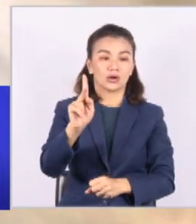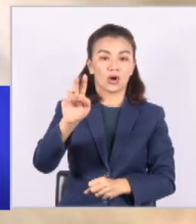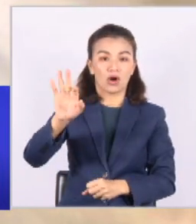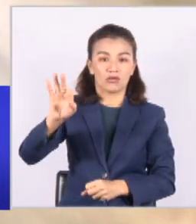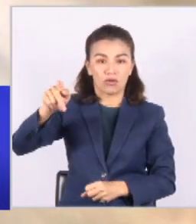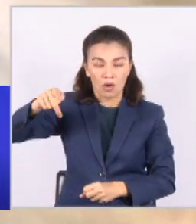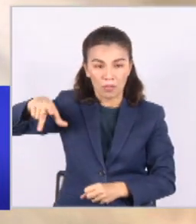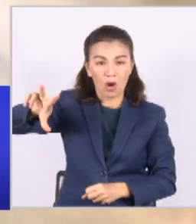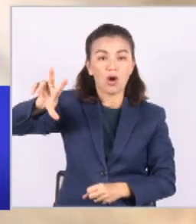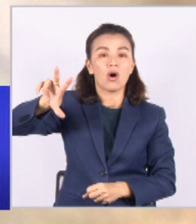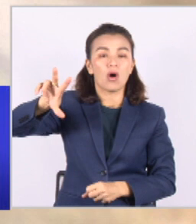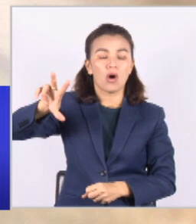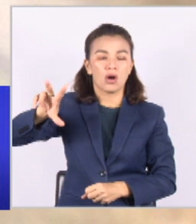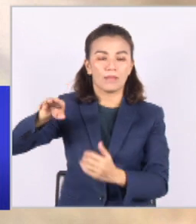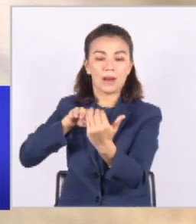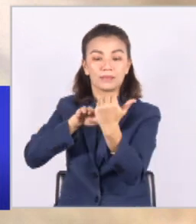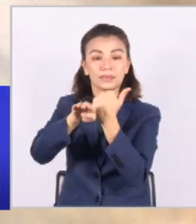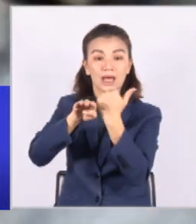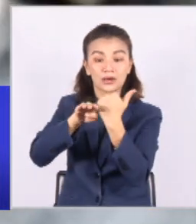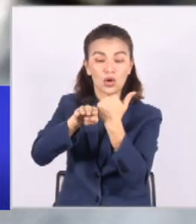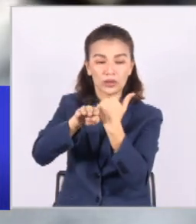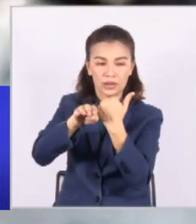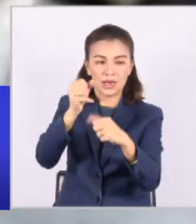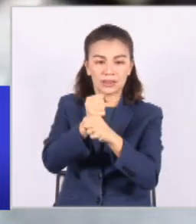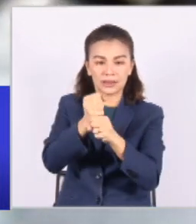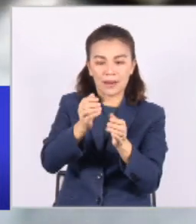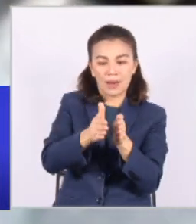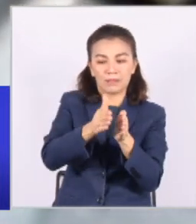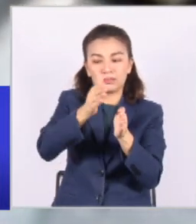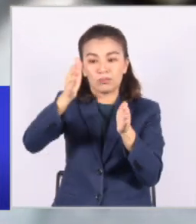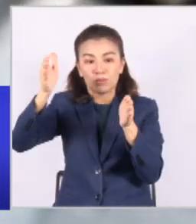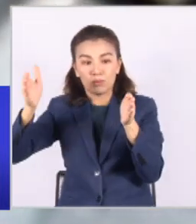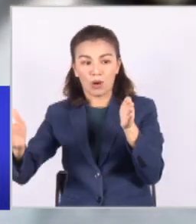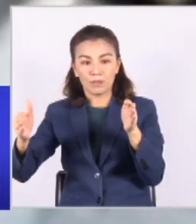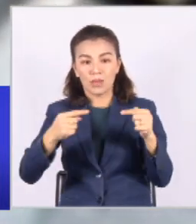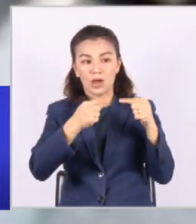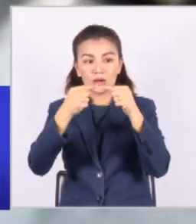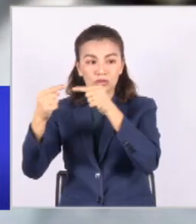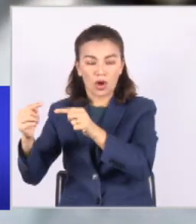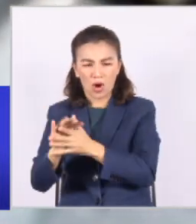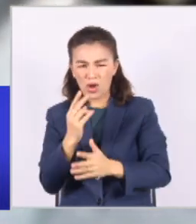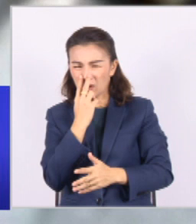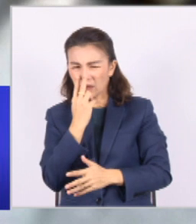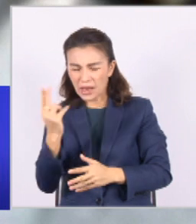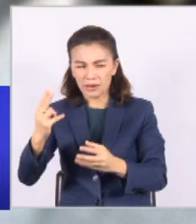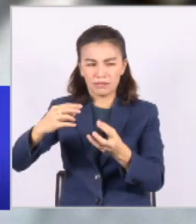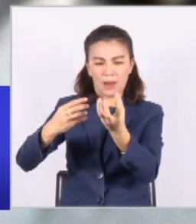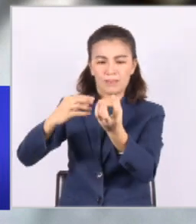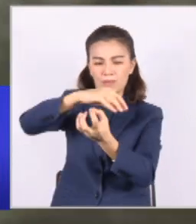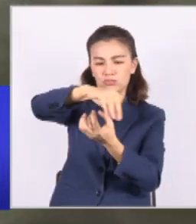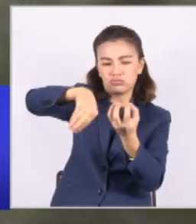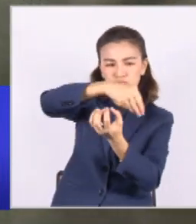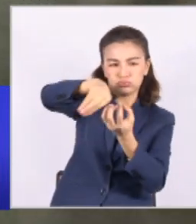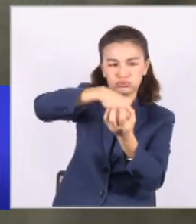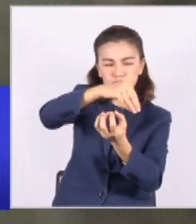ถนนสายโกรกพระทับทันอำเภอทับทันจังหวัดอุทัยธานีค่ะที่เห็นพันม้วนม้วนกันแบบนี้เนี่ยนะเป็นลักษณะ